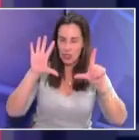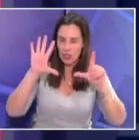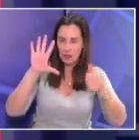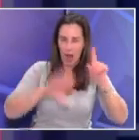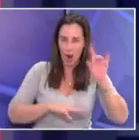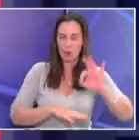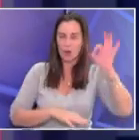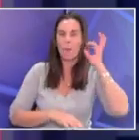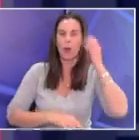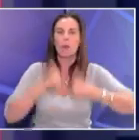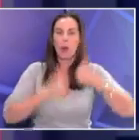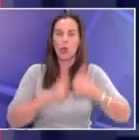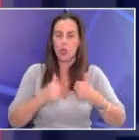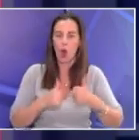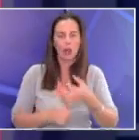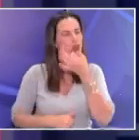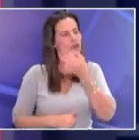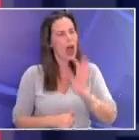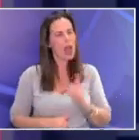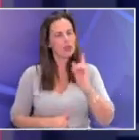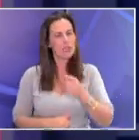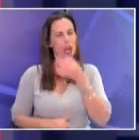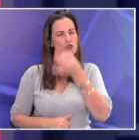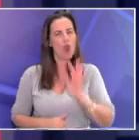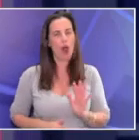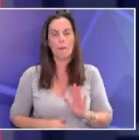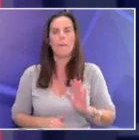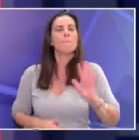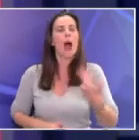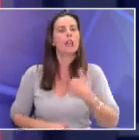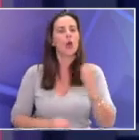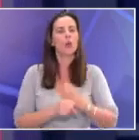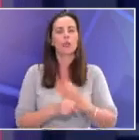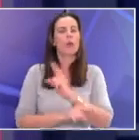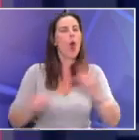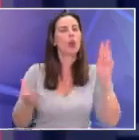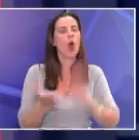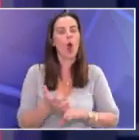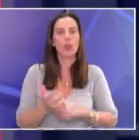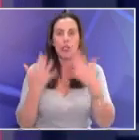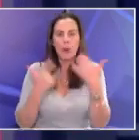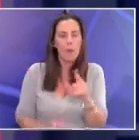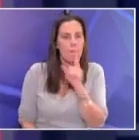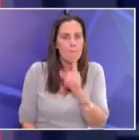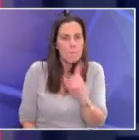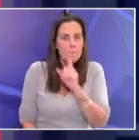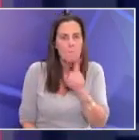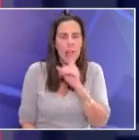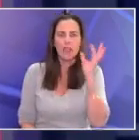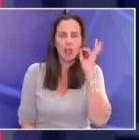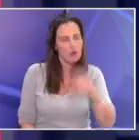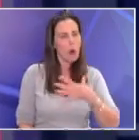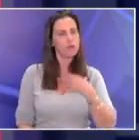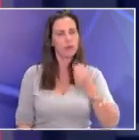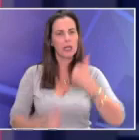7.61% מתמודדות. השאלה שצריך לשאול היא מה אנחנו עושים לא נכון שמספר כה זעום של נשים